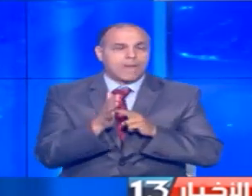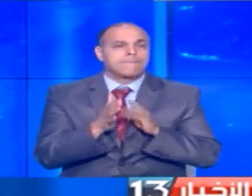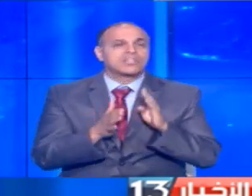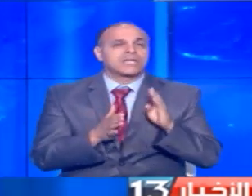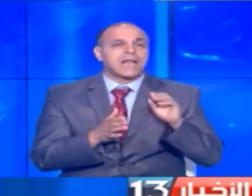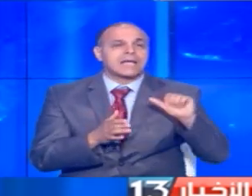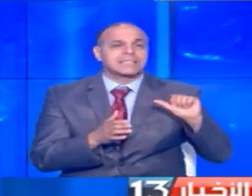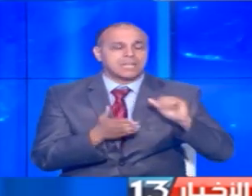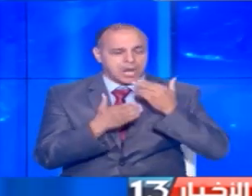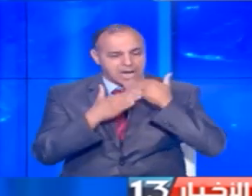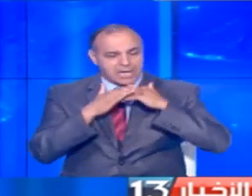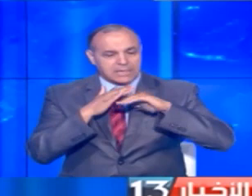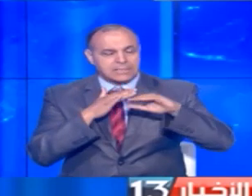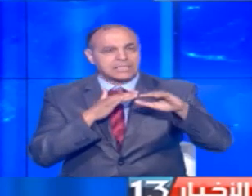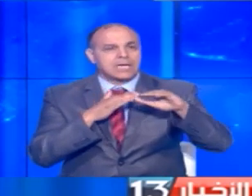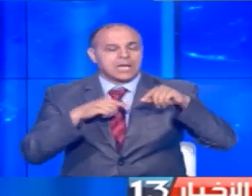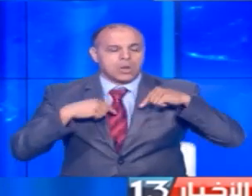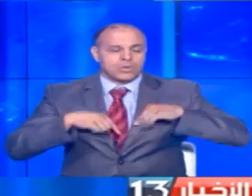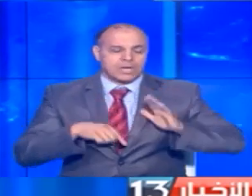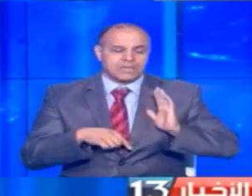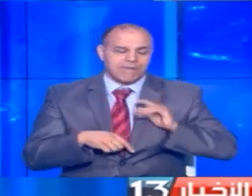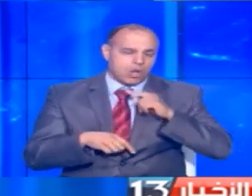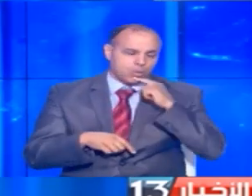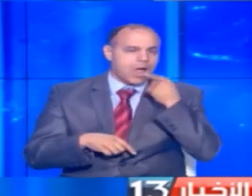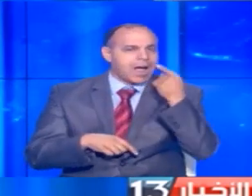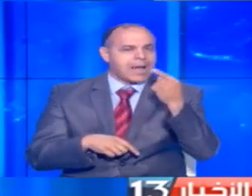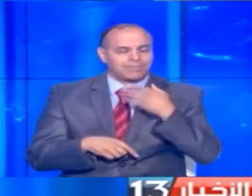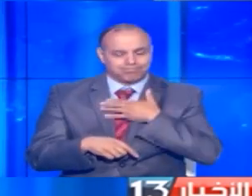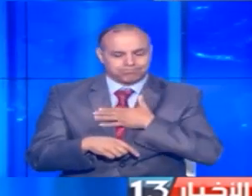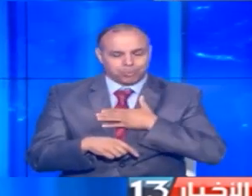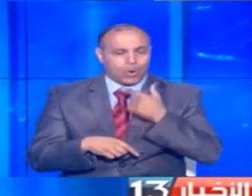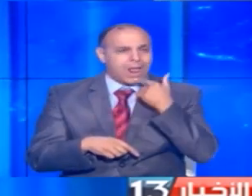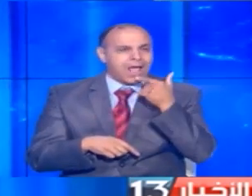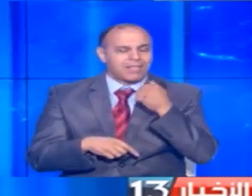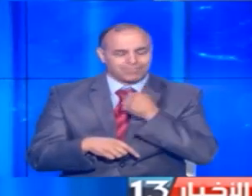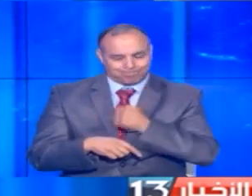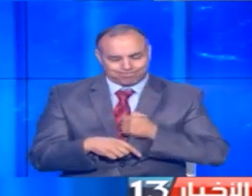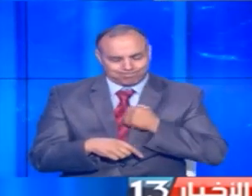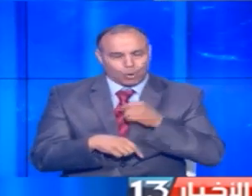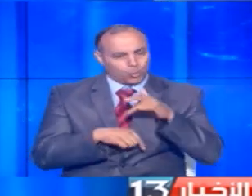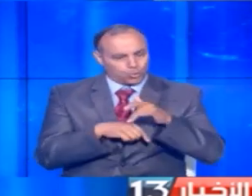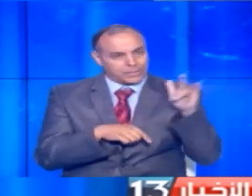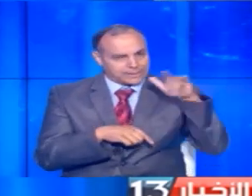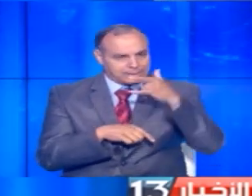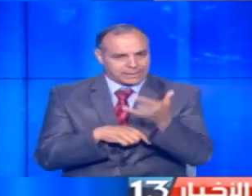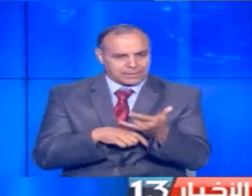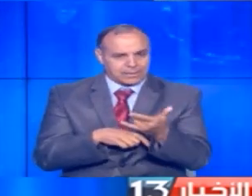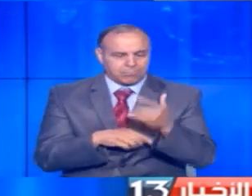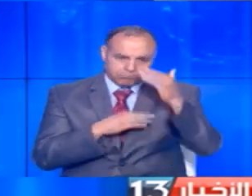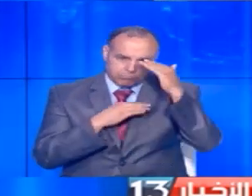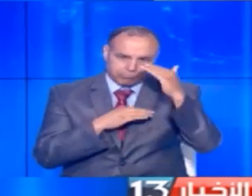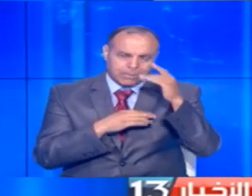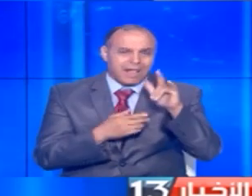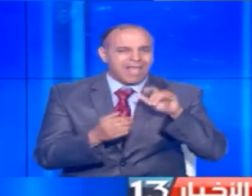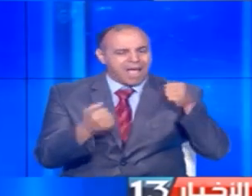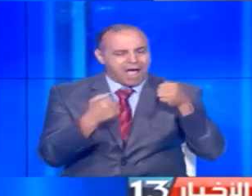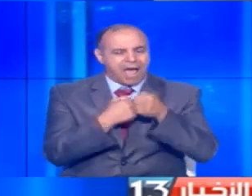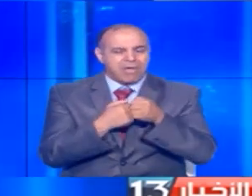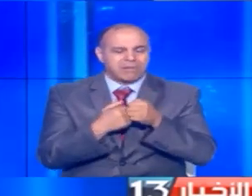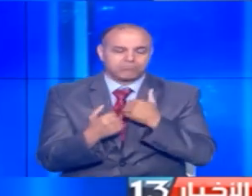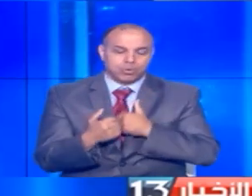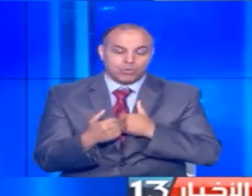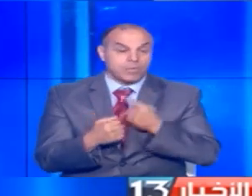الأسد رسالة إلى وزارة الدفاع الروسية، أعرب خلالها عن أسفه وتعزيه الخالص لوقوع هذه